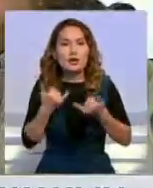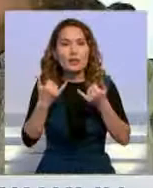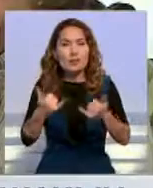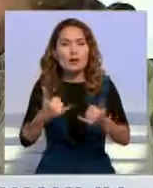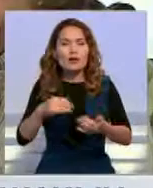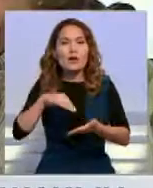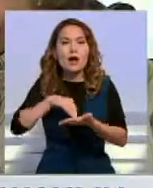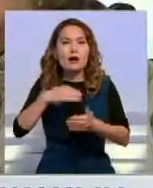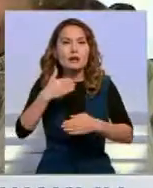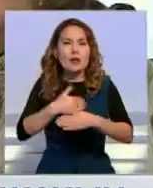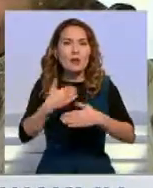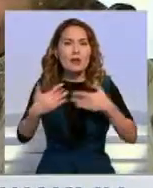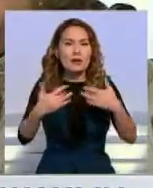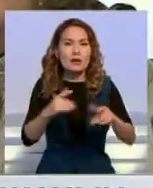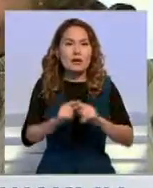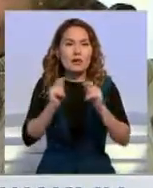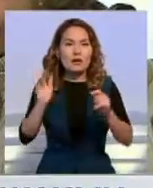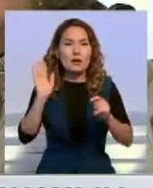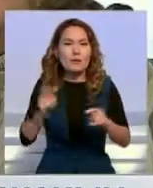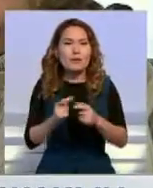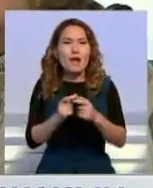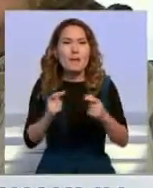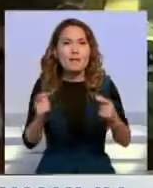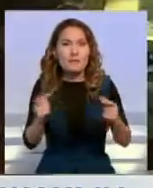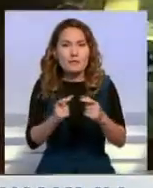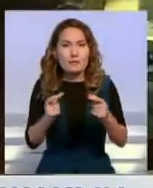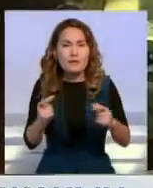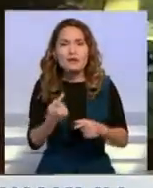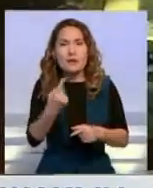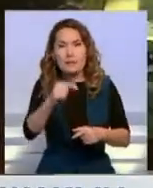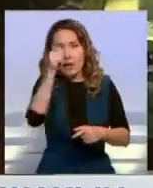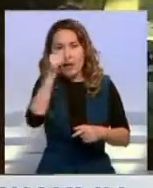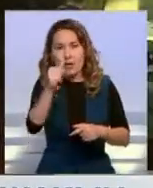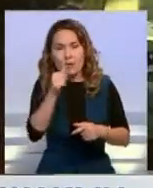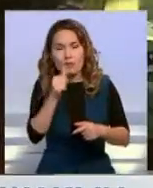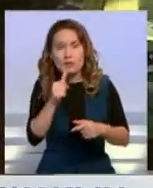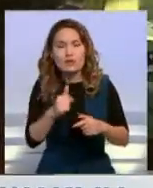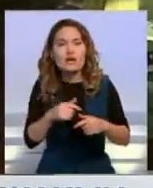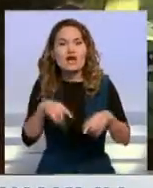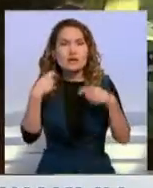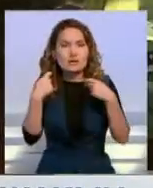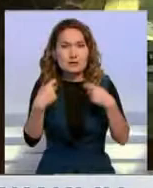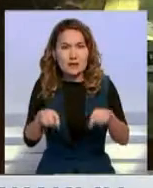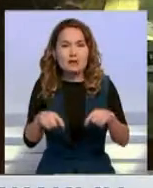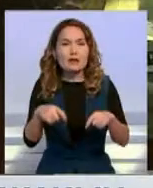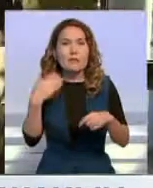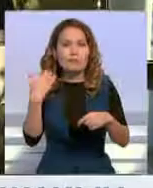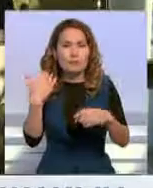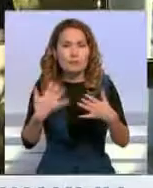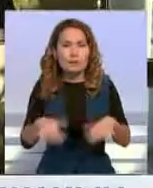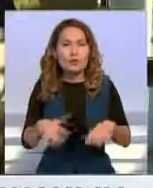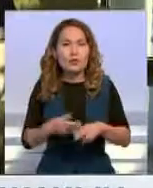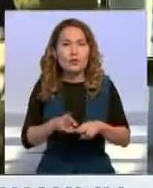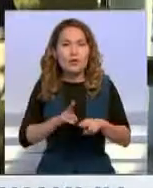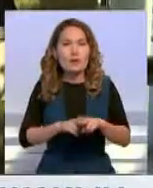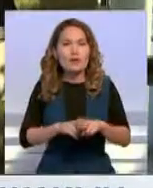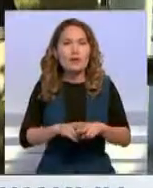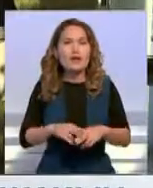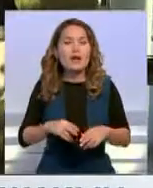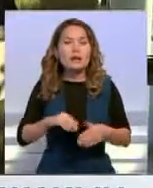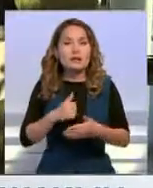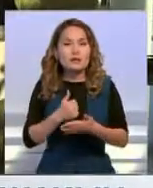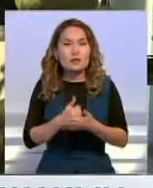балет ұсынғалы отыр. Ал билеттер бір ай бұрын сатылып кеткен. Театр әкімшілігіне тіпті қосымша сатылым күнін белгілеуге тура